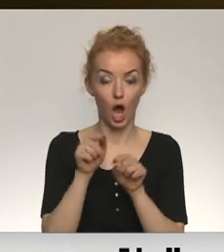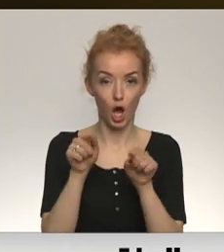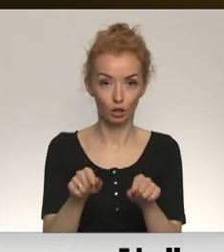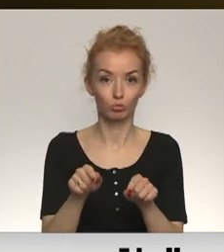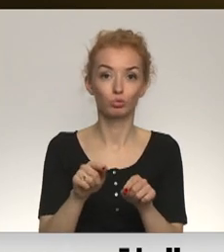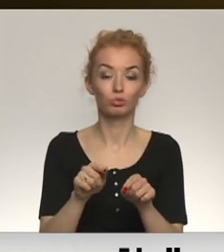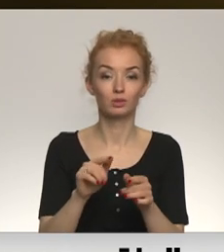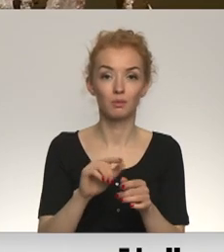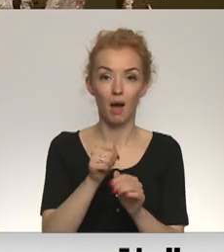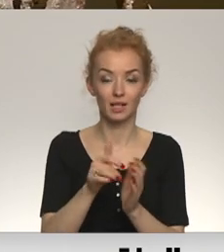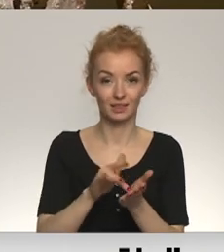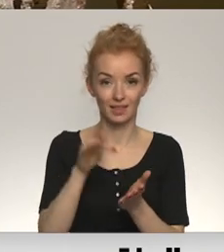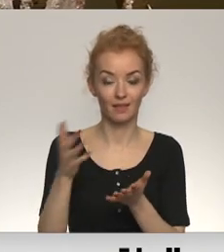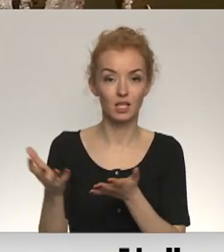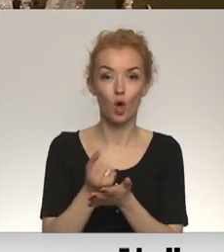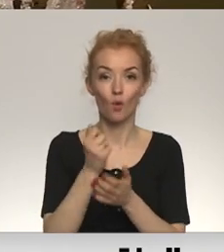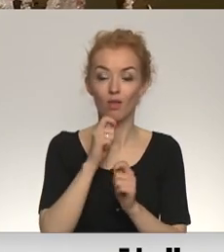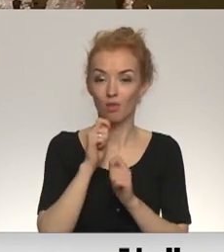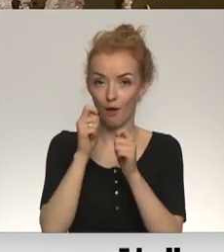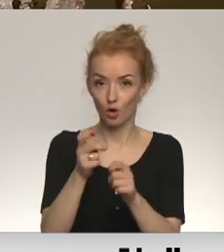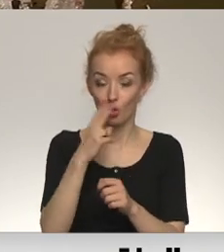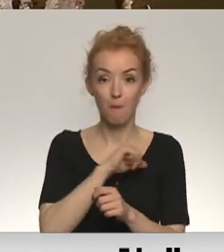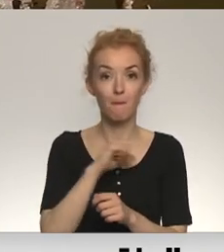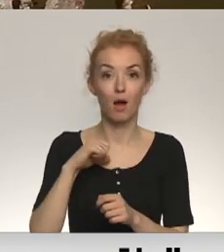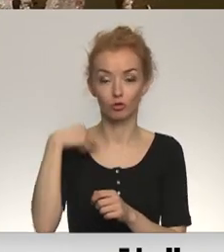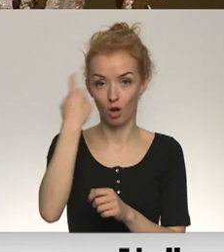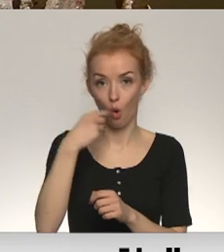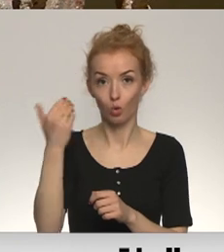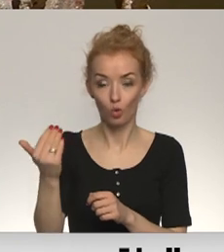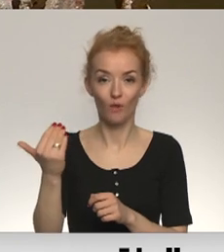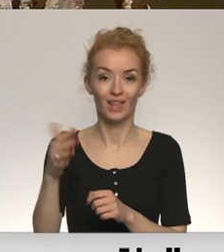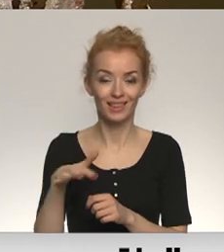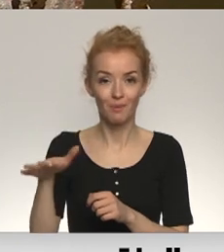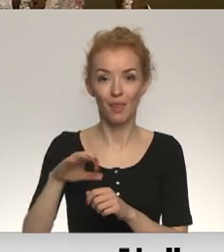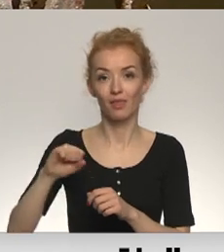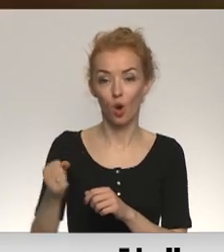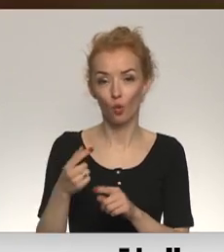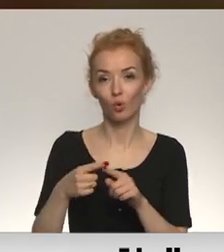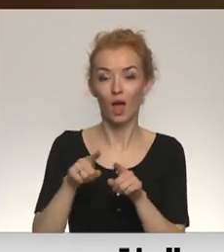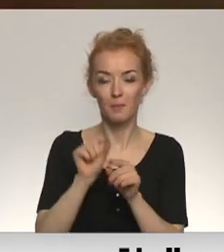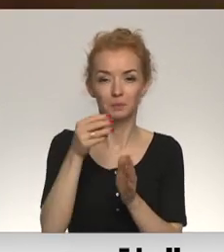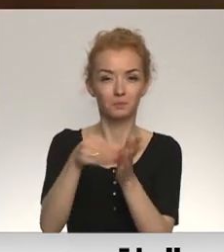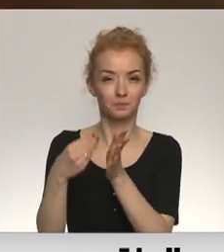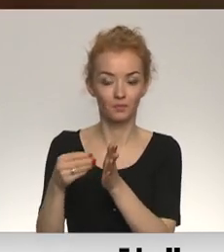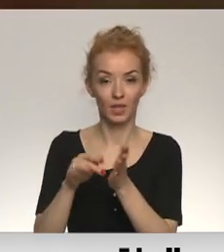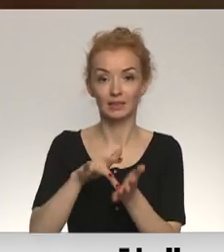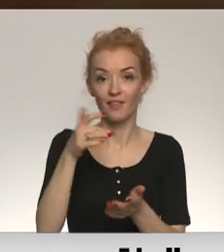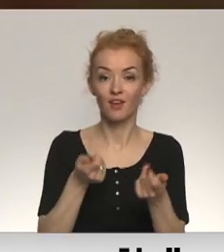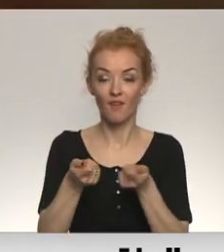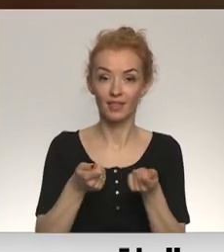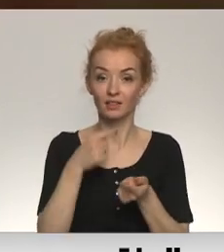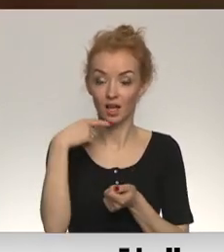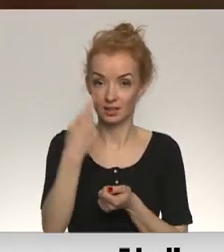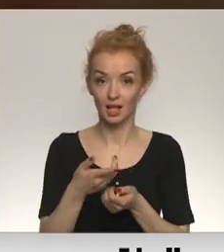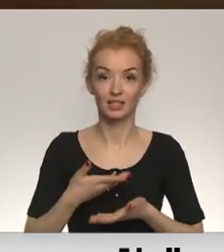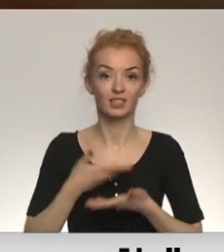Rotko mākslas centrs ir ieguvis dāvinājumā no paša keramiķa, ģimenes un draugiem, gan arī veicot iepirkumus. Centra vadītājs pastāsta, ka